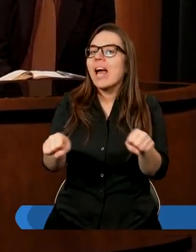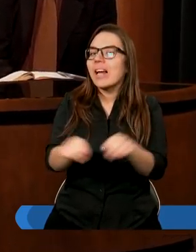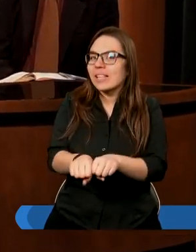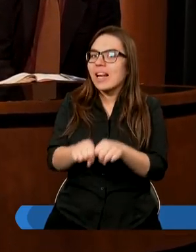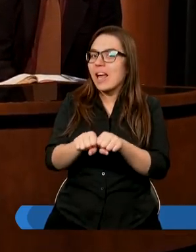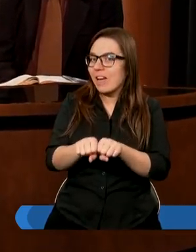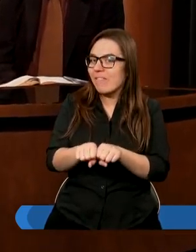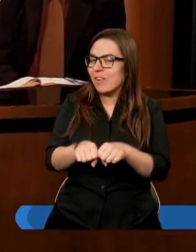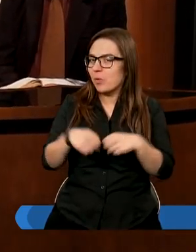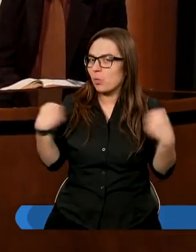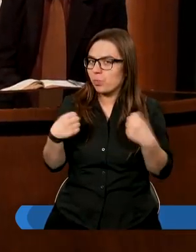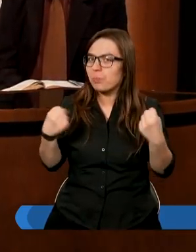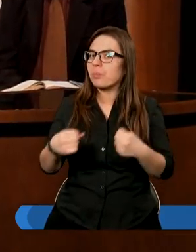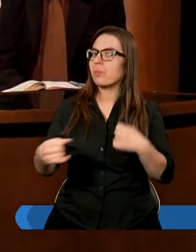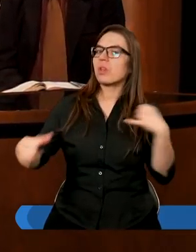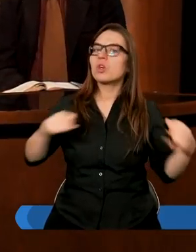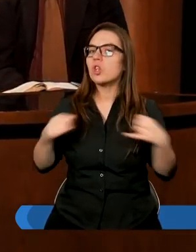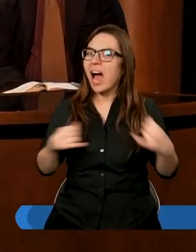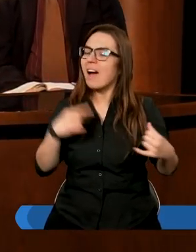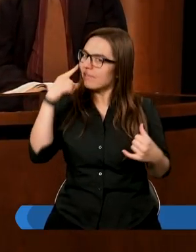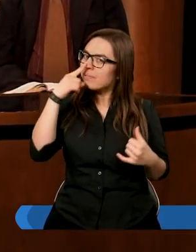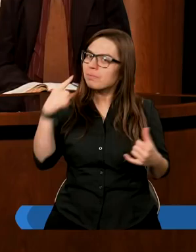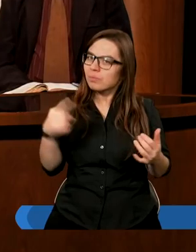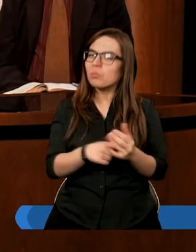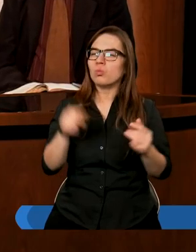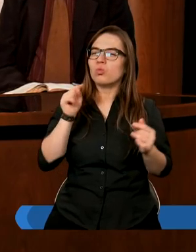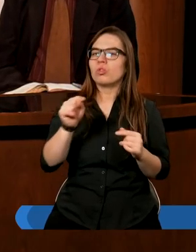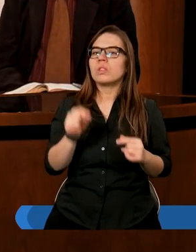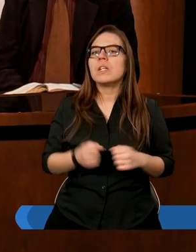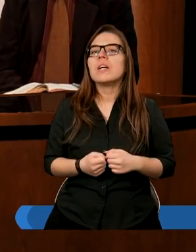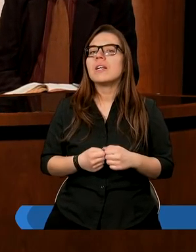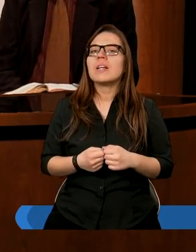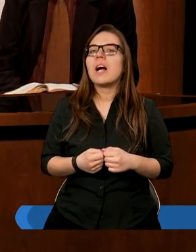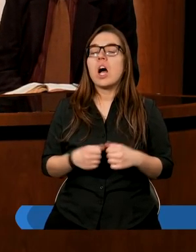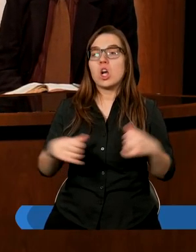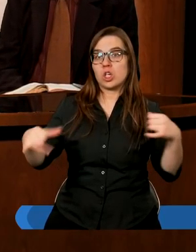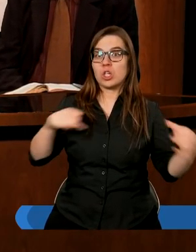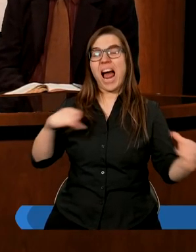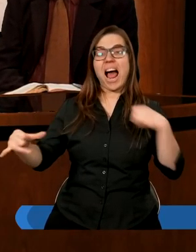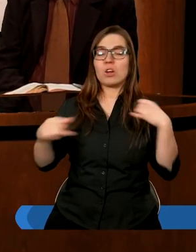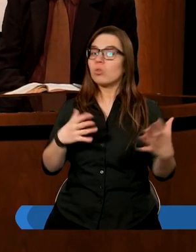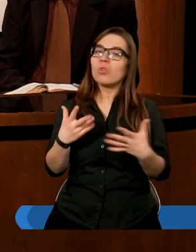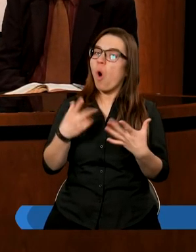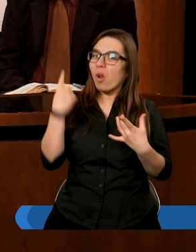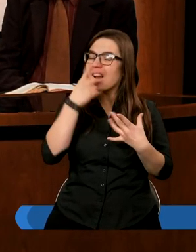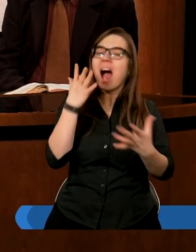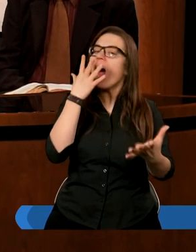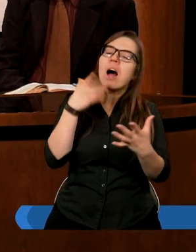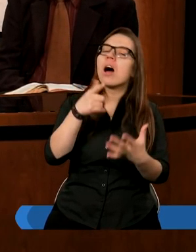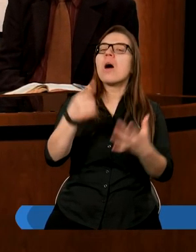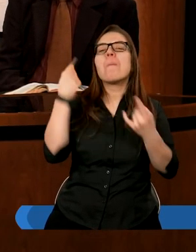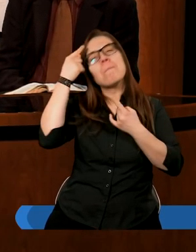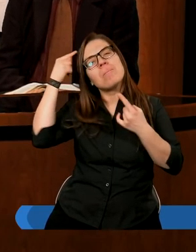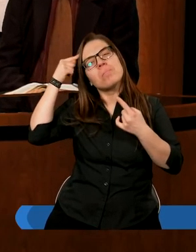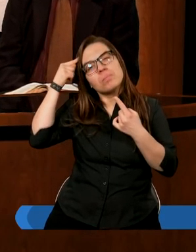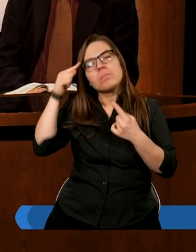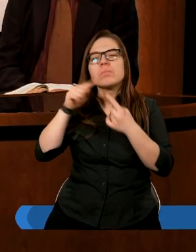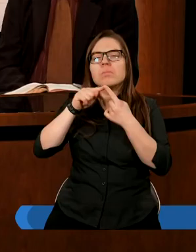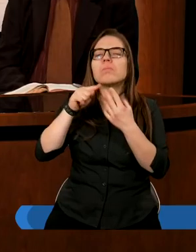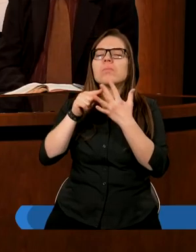szafarz nie tylko zarządza, ale myśli o tym, co zarządza